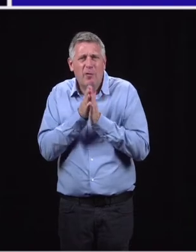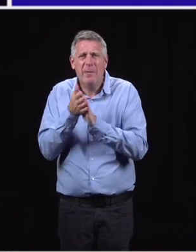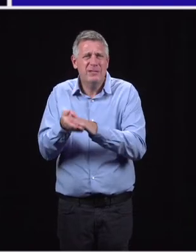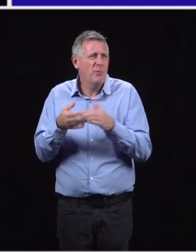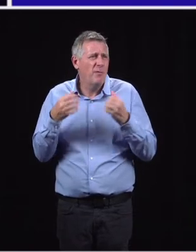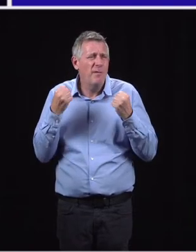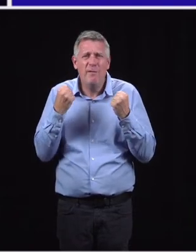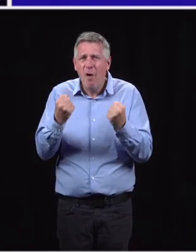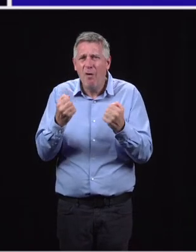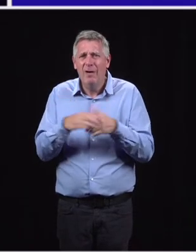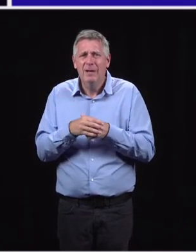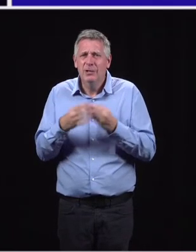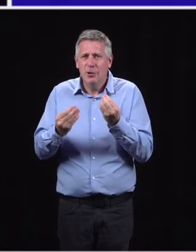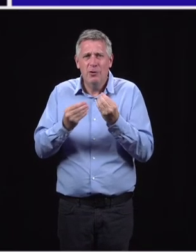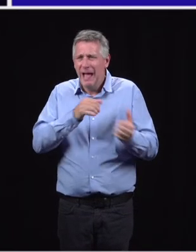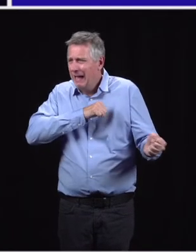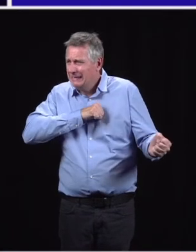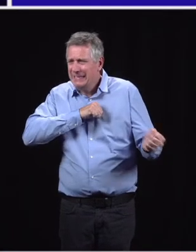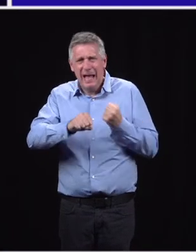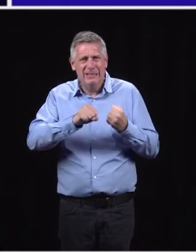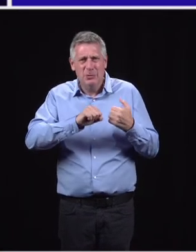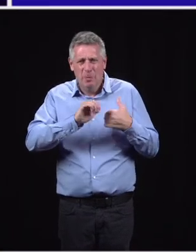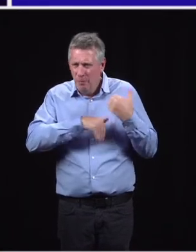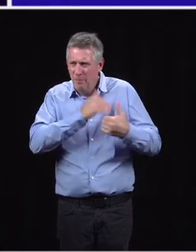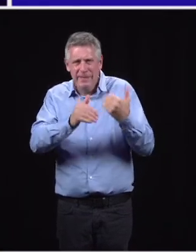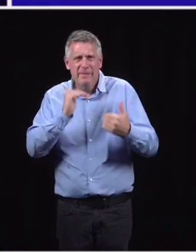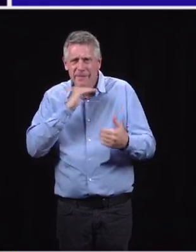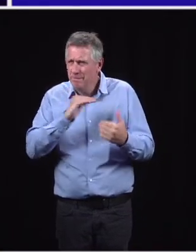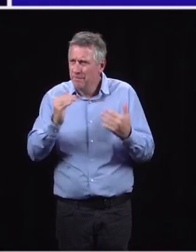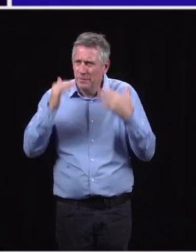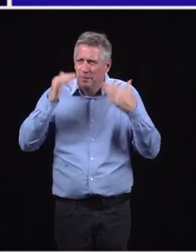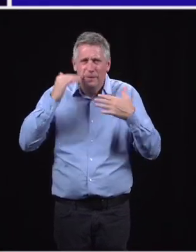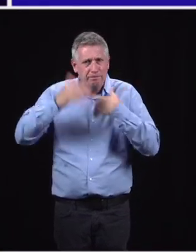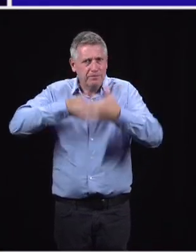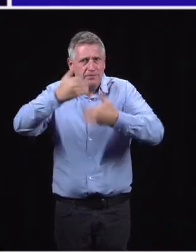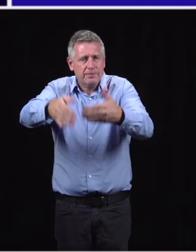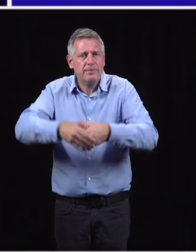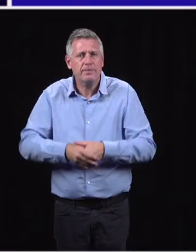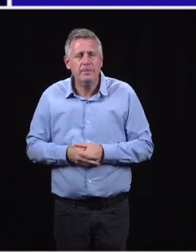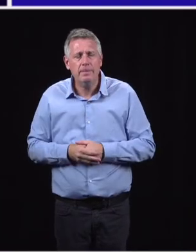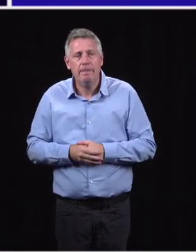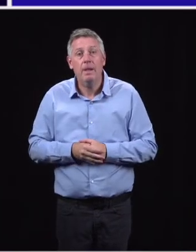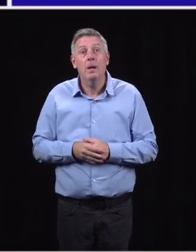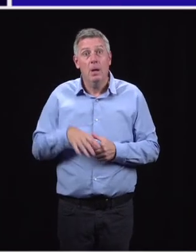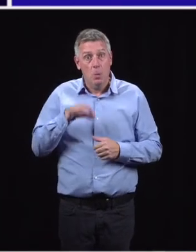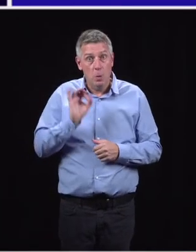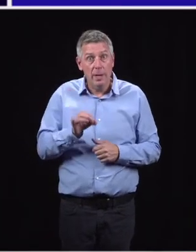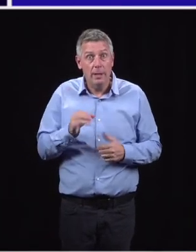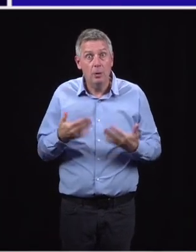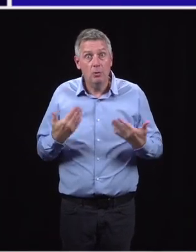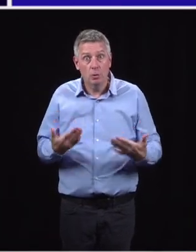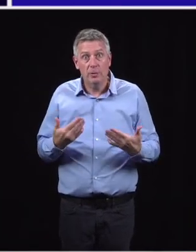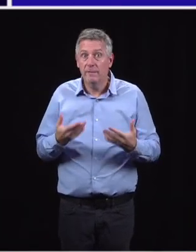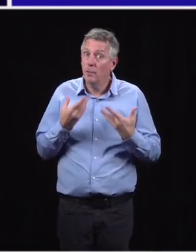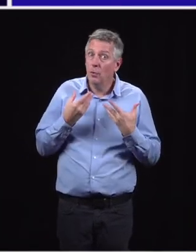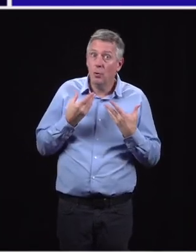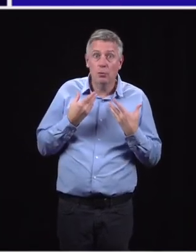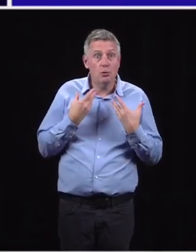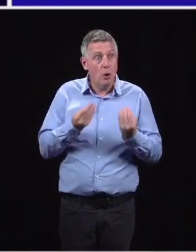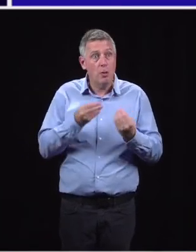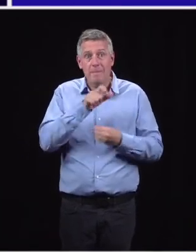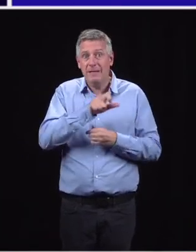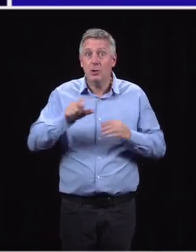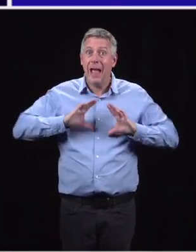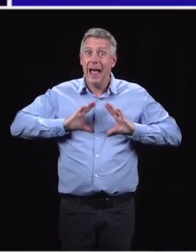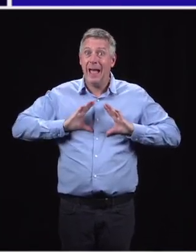d'accélération des choses oui et puis il faut que que qu'aujourd'hui on soit en capacité de rassurer et